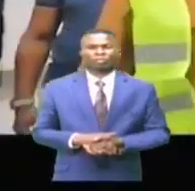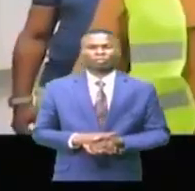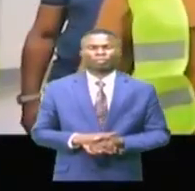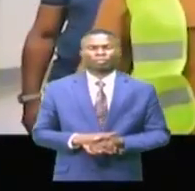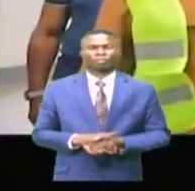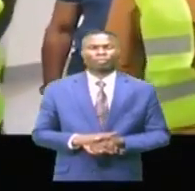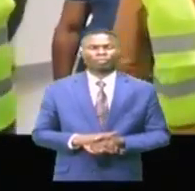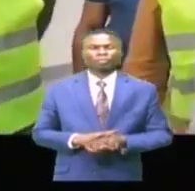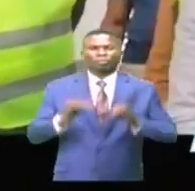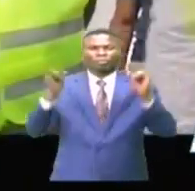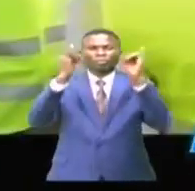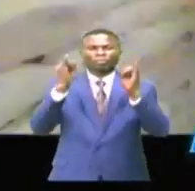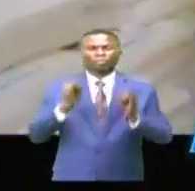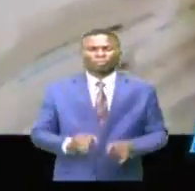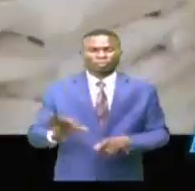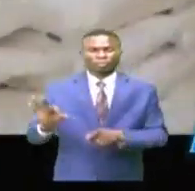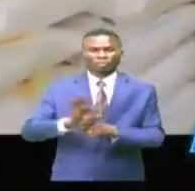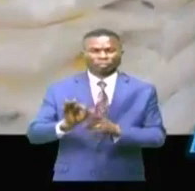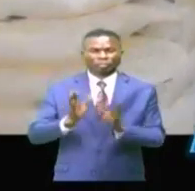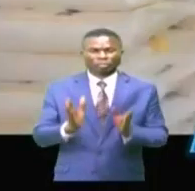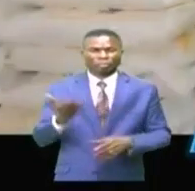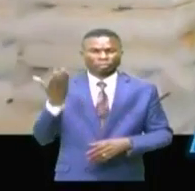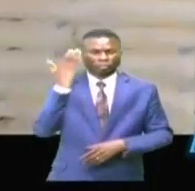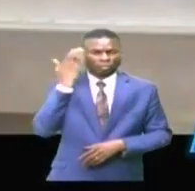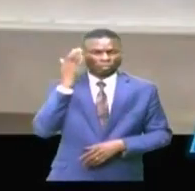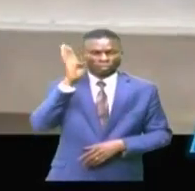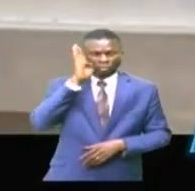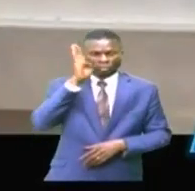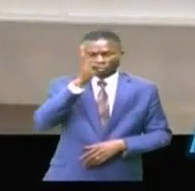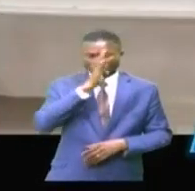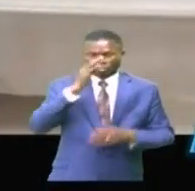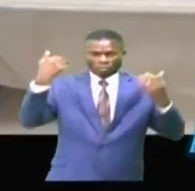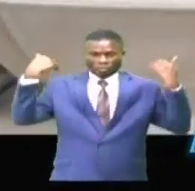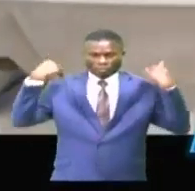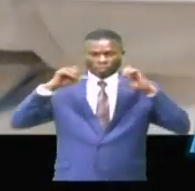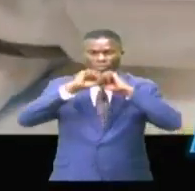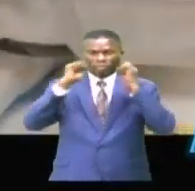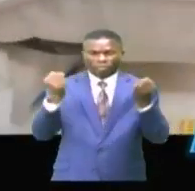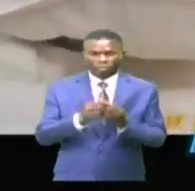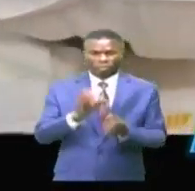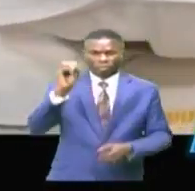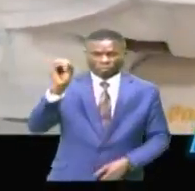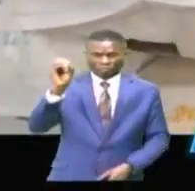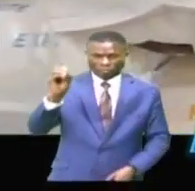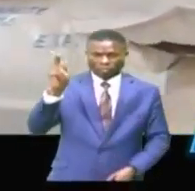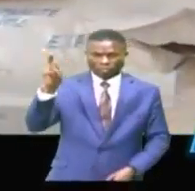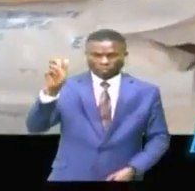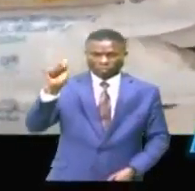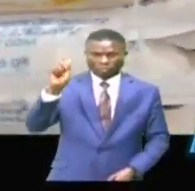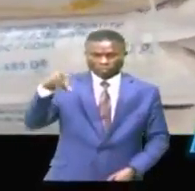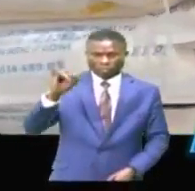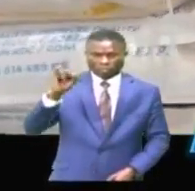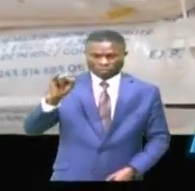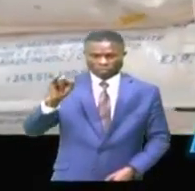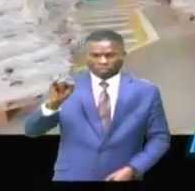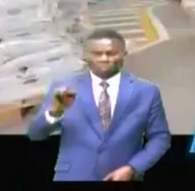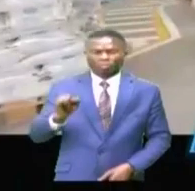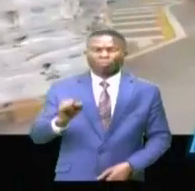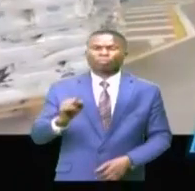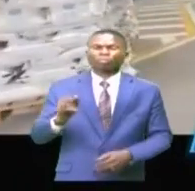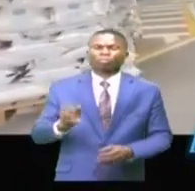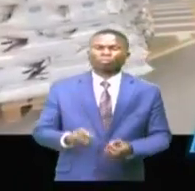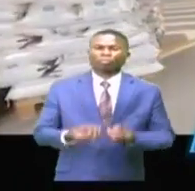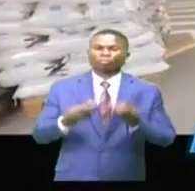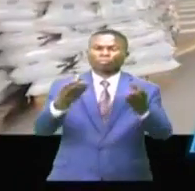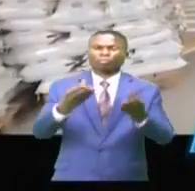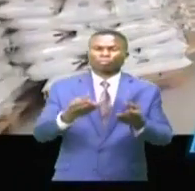informaticien de formation Bernard Bapti patron de la société Okapi produit aujourd'hui 30 tonnes de semoule de